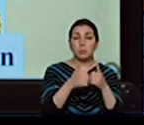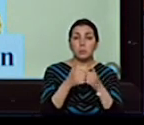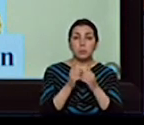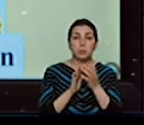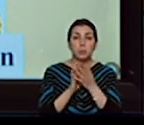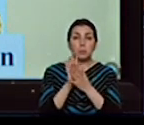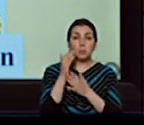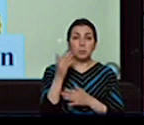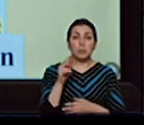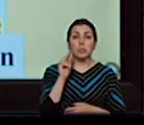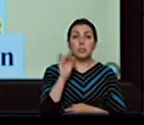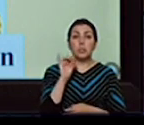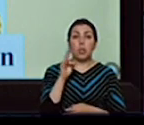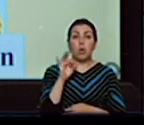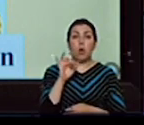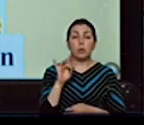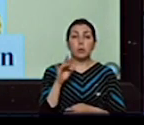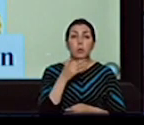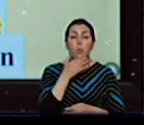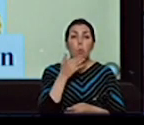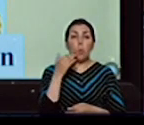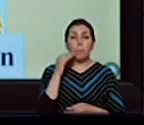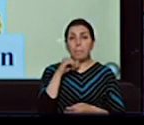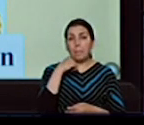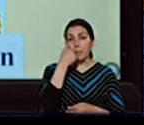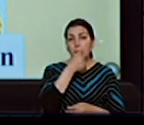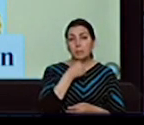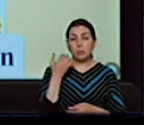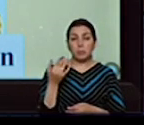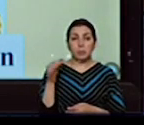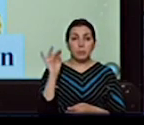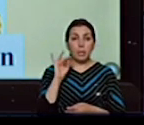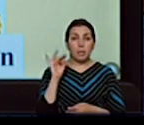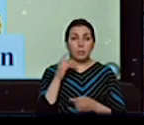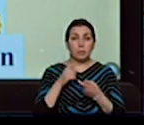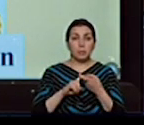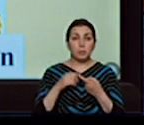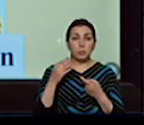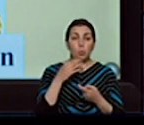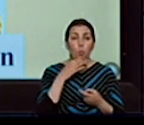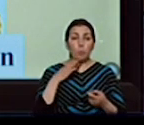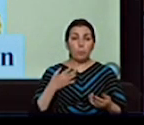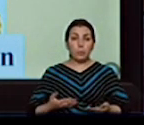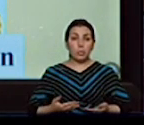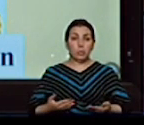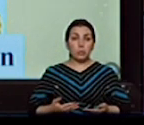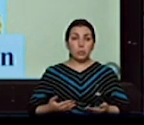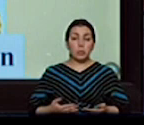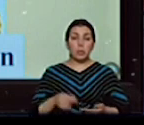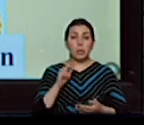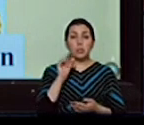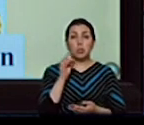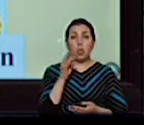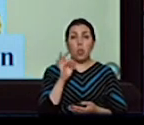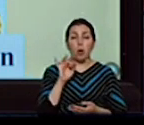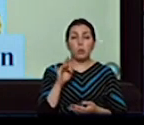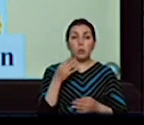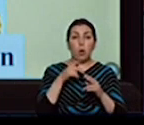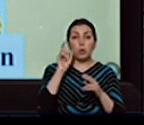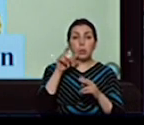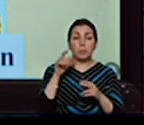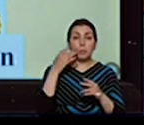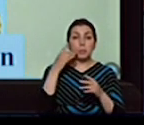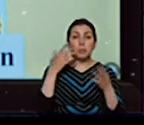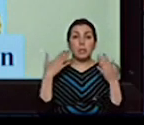o'sadi. Chinor daraxti. Chinor daraxti ko'p yillik tarixga ega. Ya'ni ko'p umr ko'radi. Hatto chinor daraxtining tagida